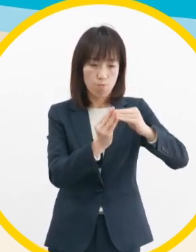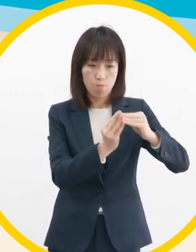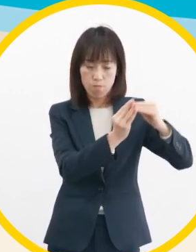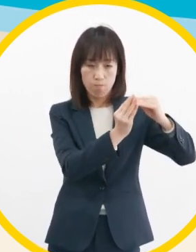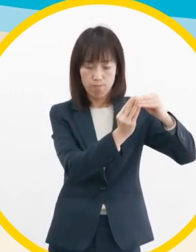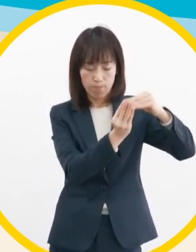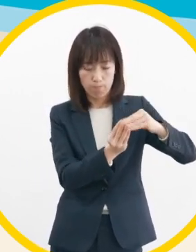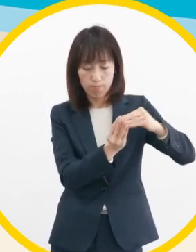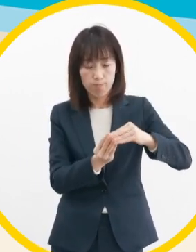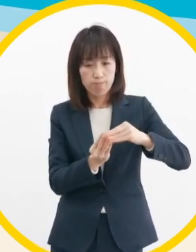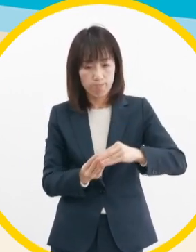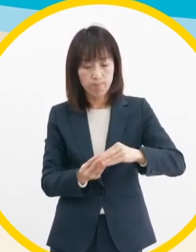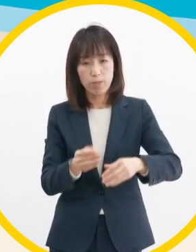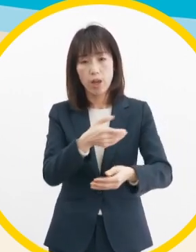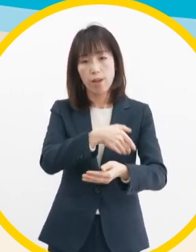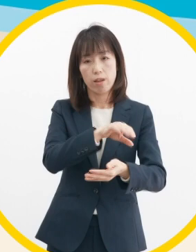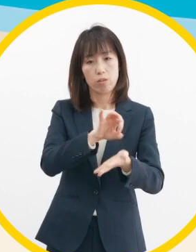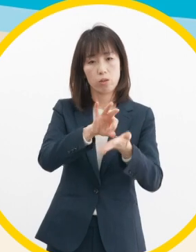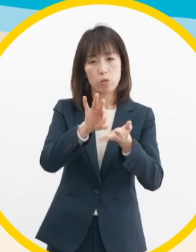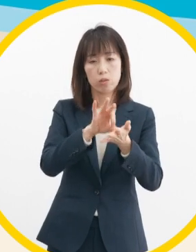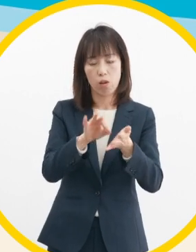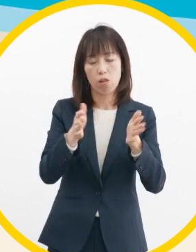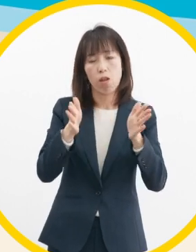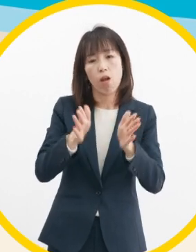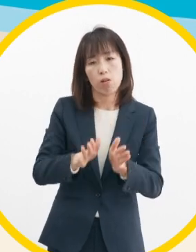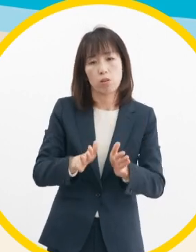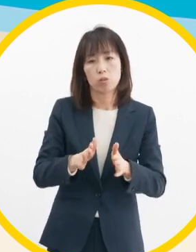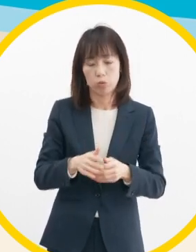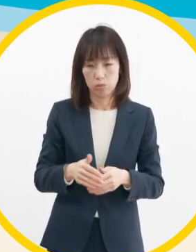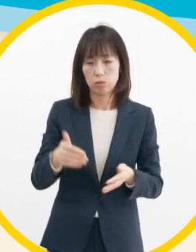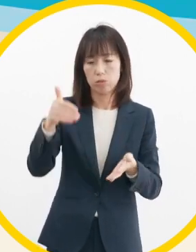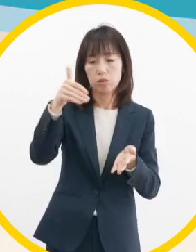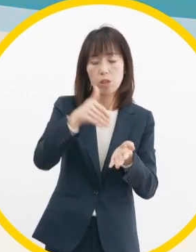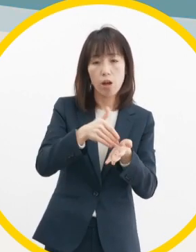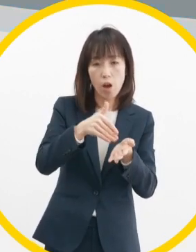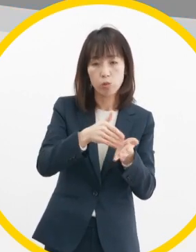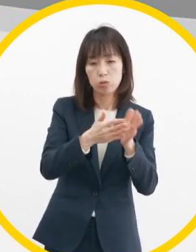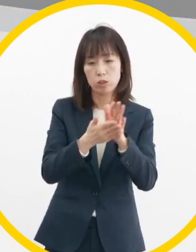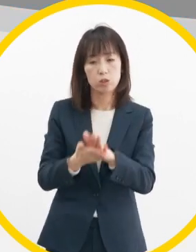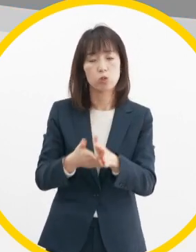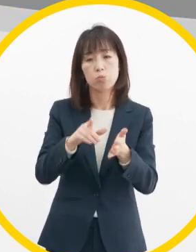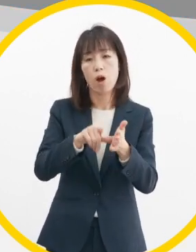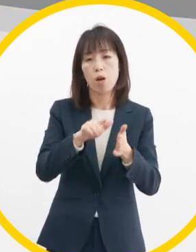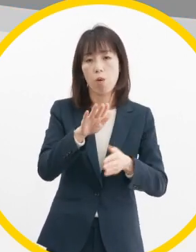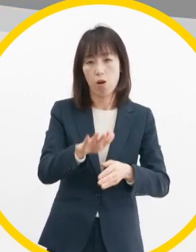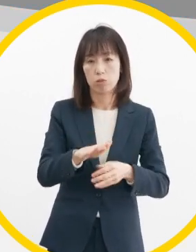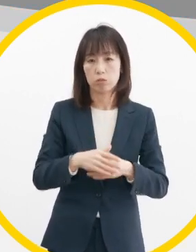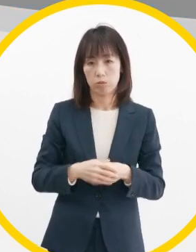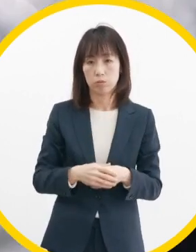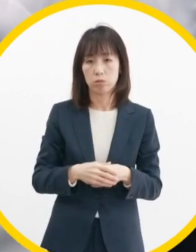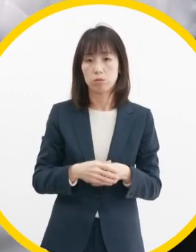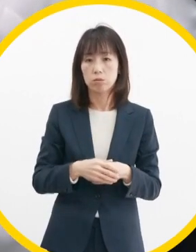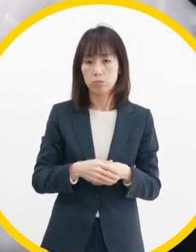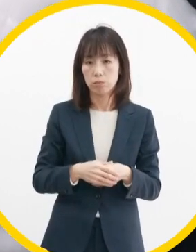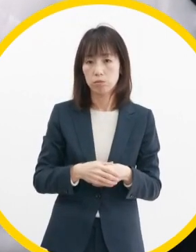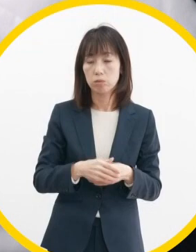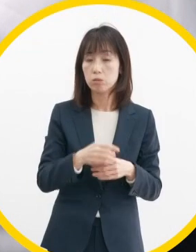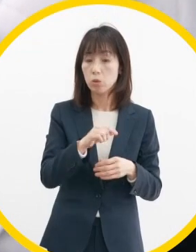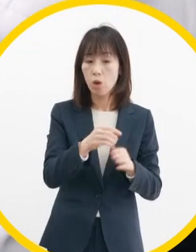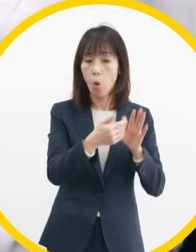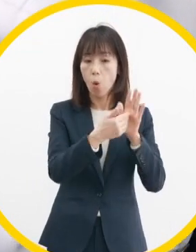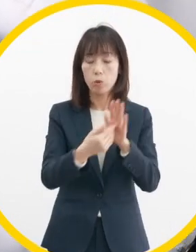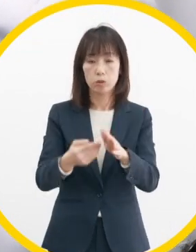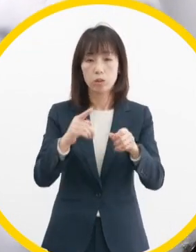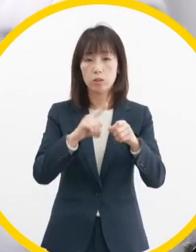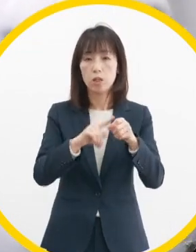して大量のエネルギーを消費し痩せてしまいます。最悪の場合死んでしまうことも。そこでアサリが